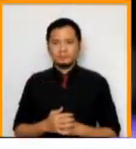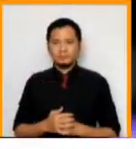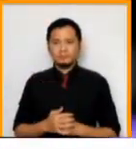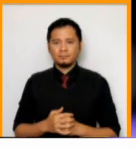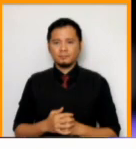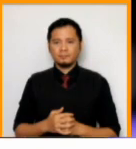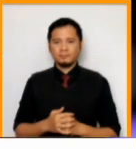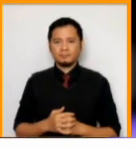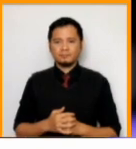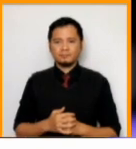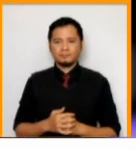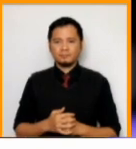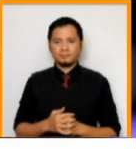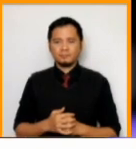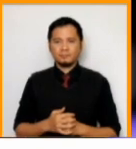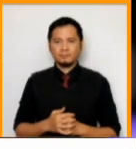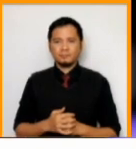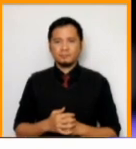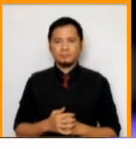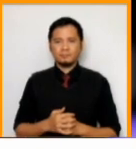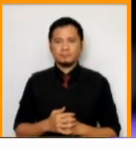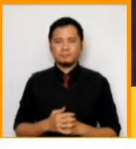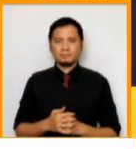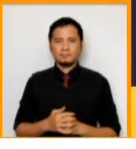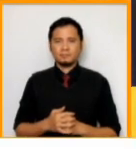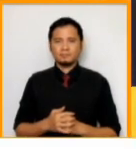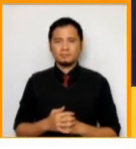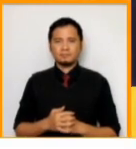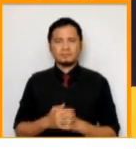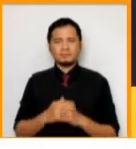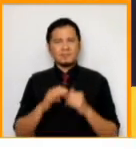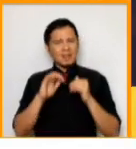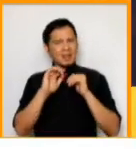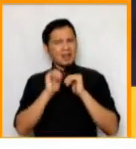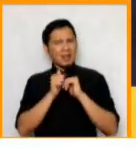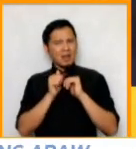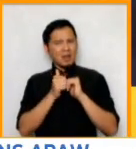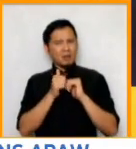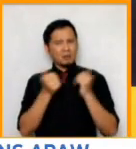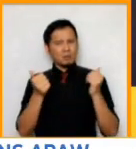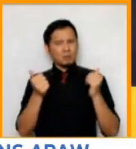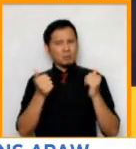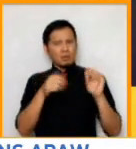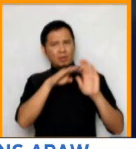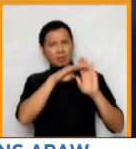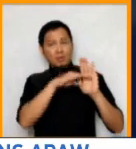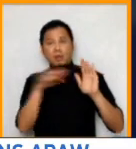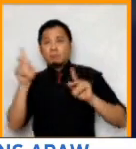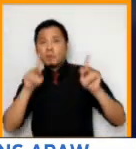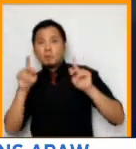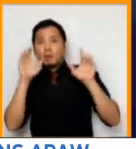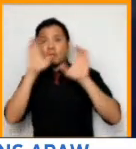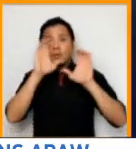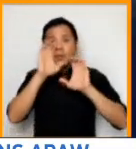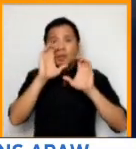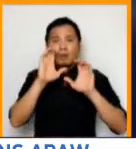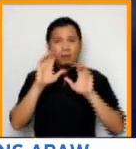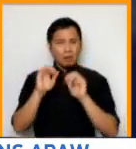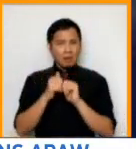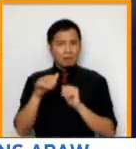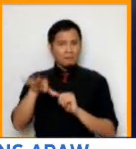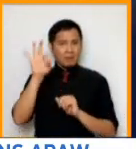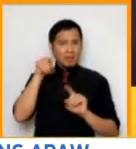Paano ka nagkaroon ng offer na bumili ng vaccination slot? Naghahanap ka ba talaga? And how did you come across this offer? Classmate ko po